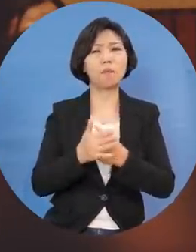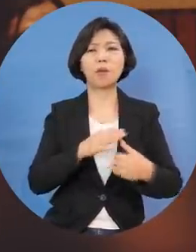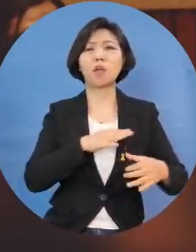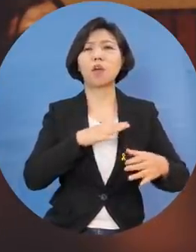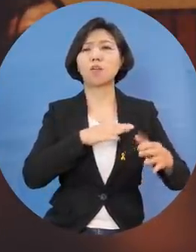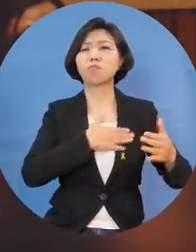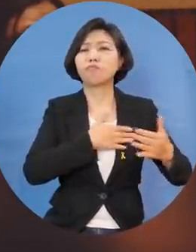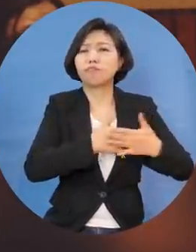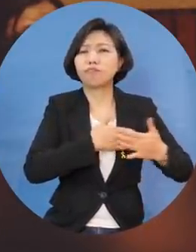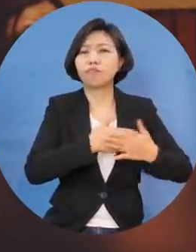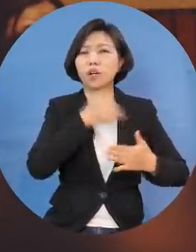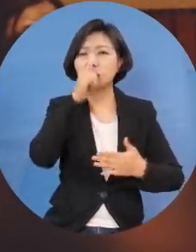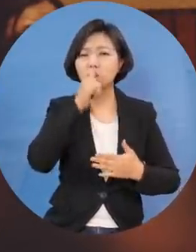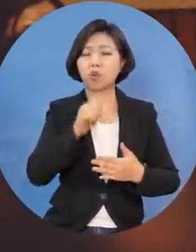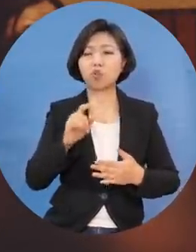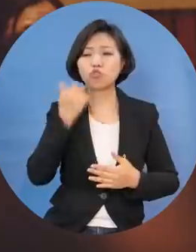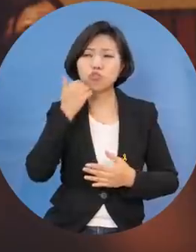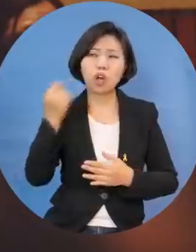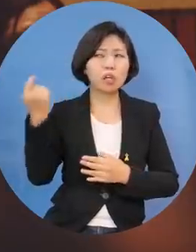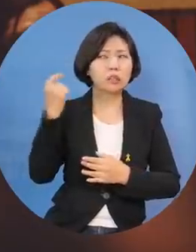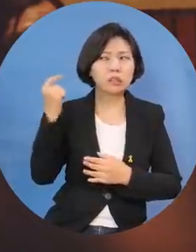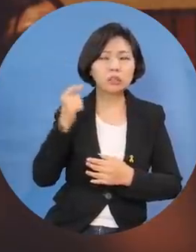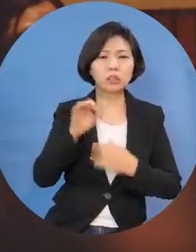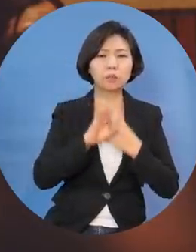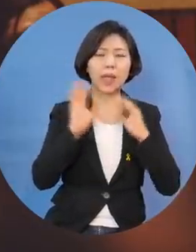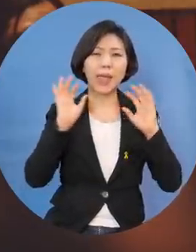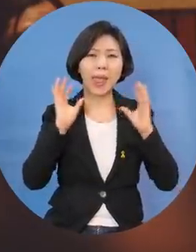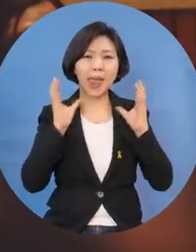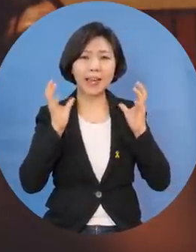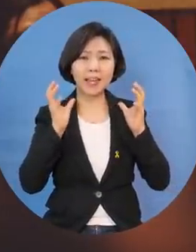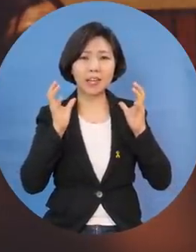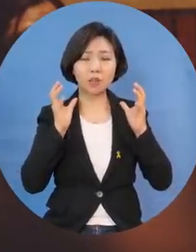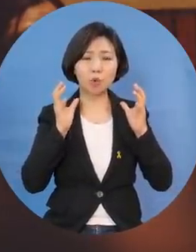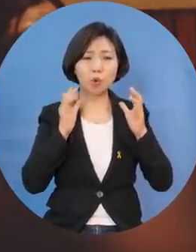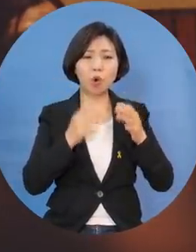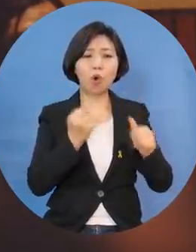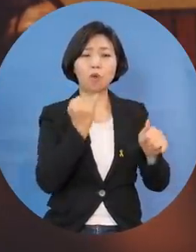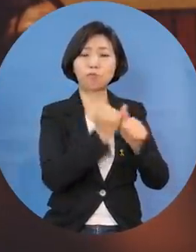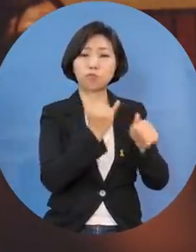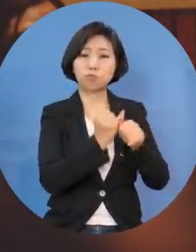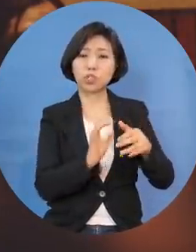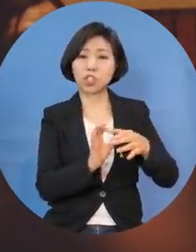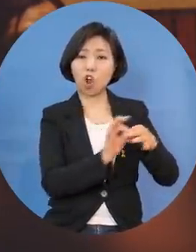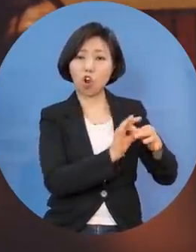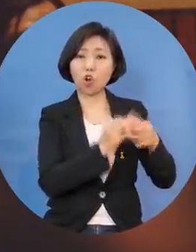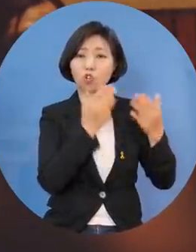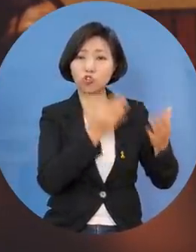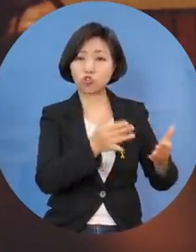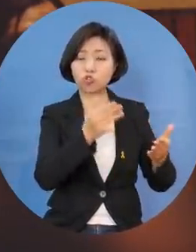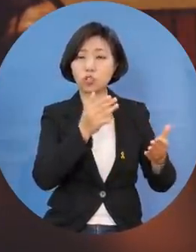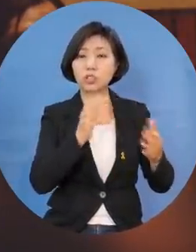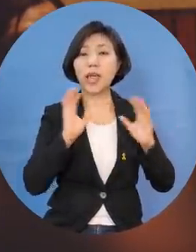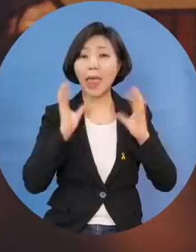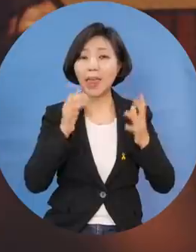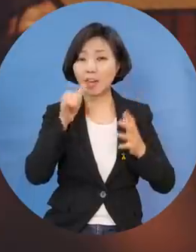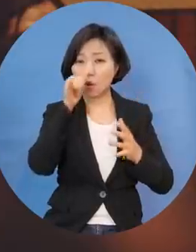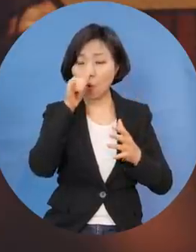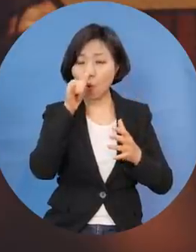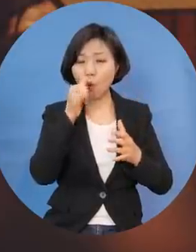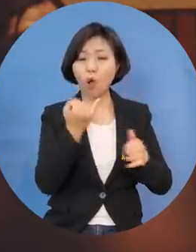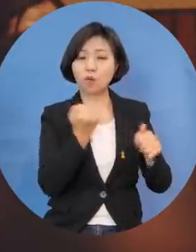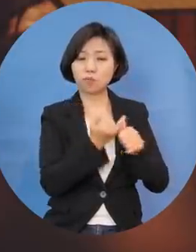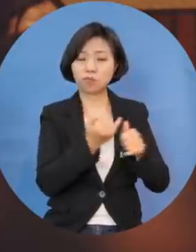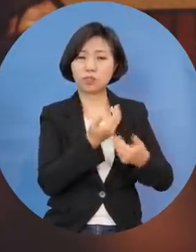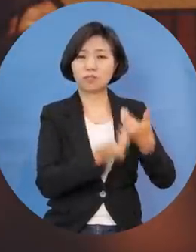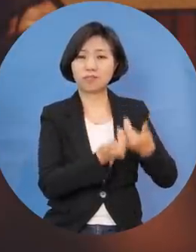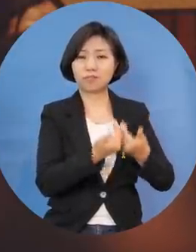떠올라 불안하였습니다. 어디서 들은 얘기는 있어가지고, 아이도 부부를 이어주는 아이가 있고, 부부관계를 안 좋게